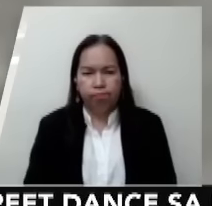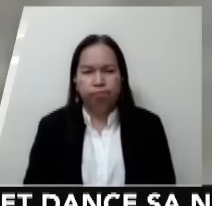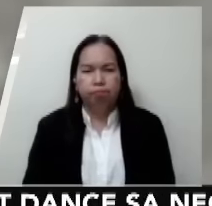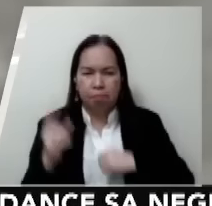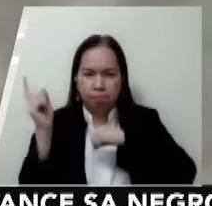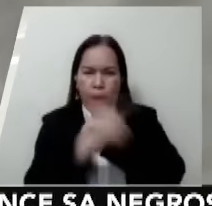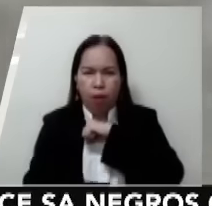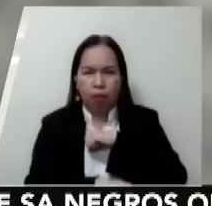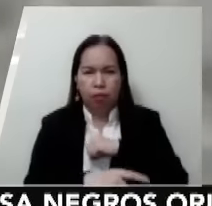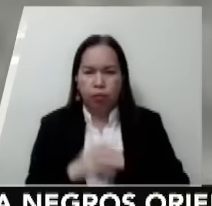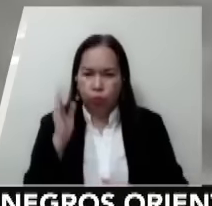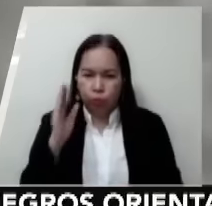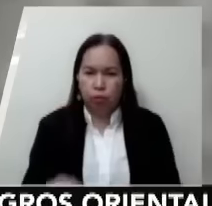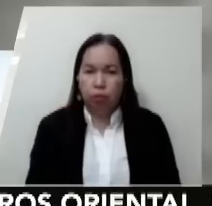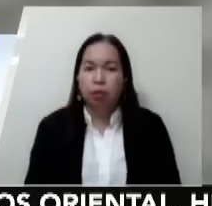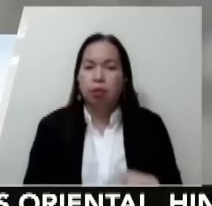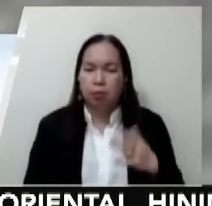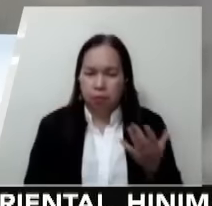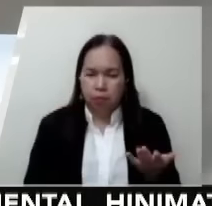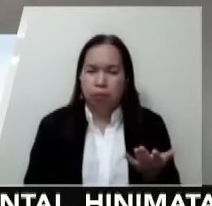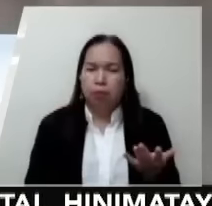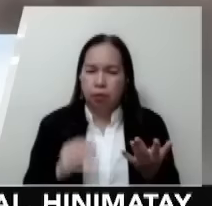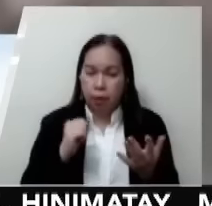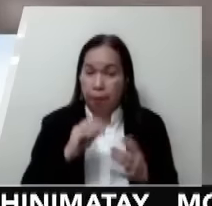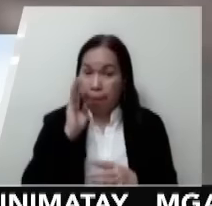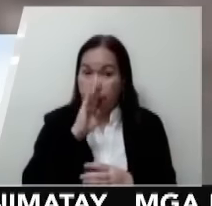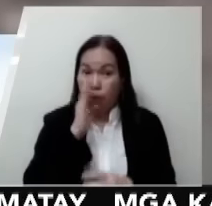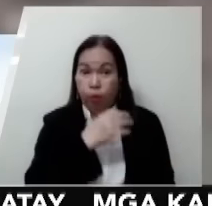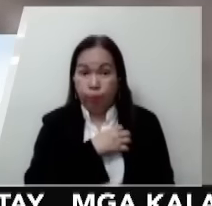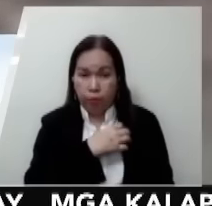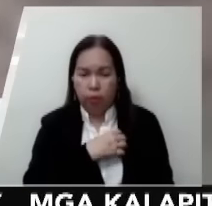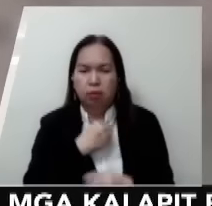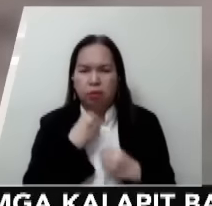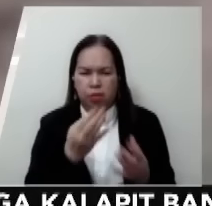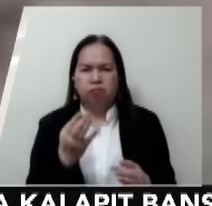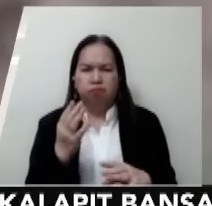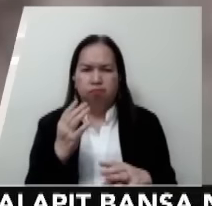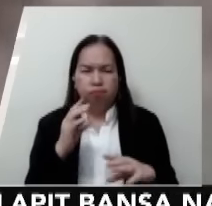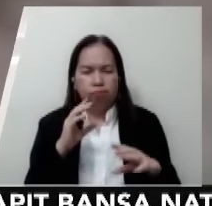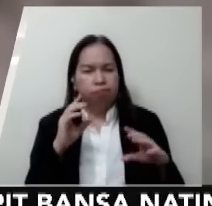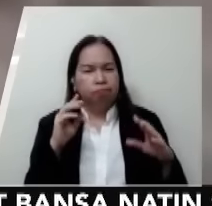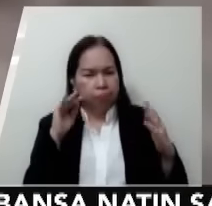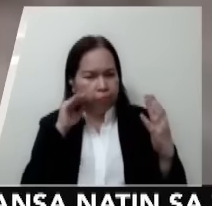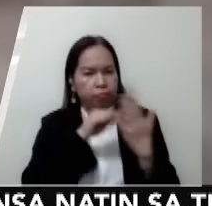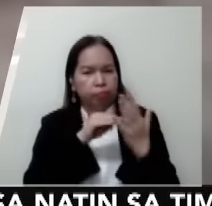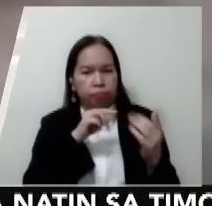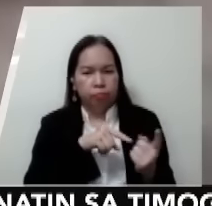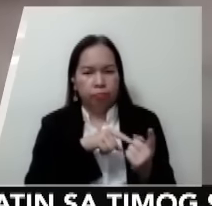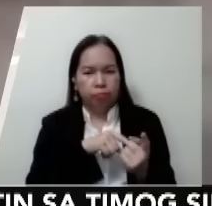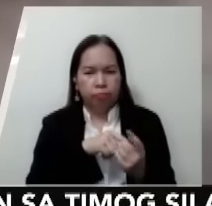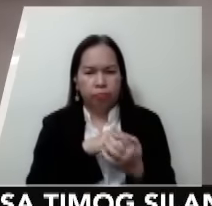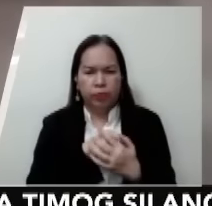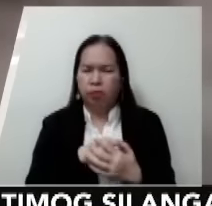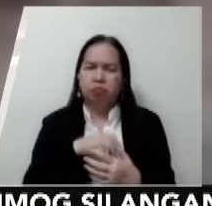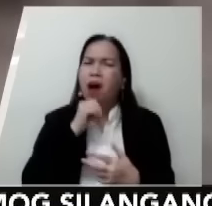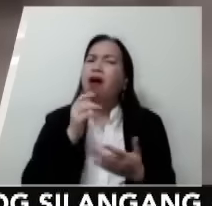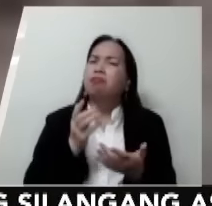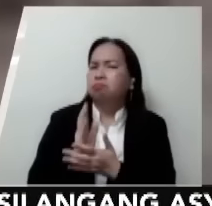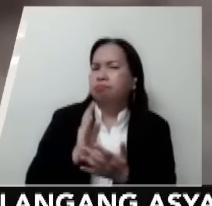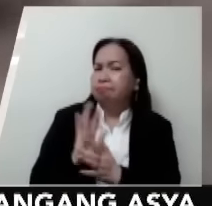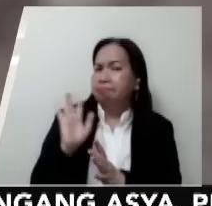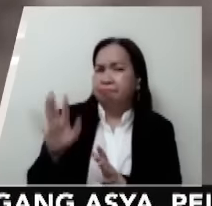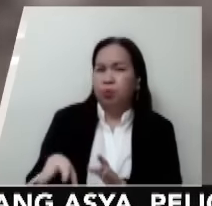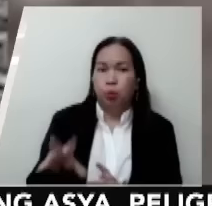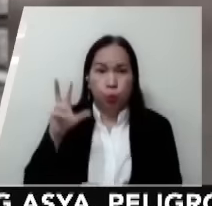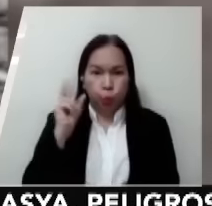Posible silang panagutin ayon sa Bicol Police. We will not condone yung mga violation na ganyan, sir. If there